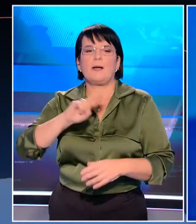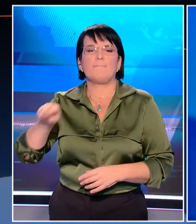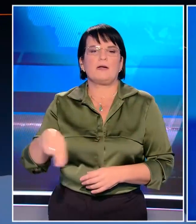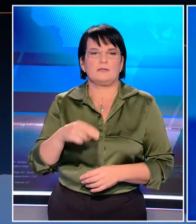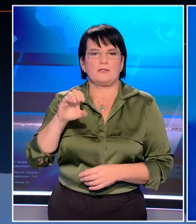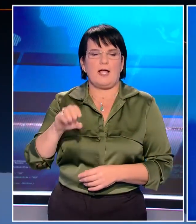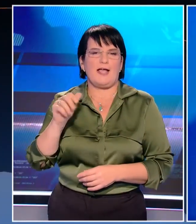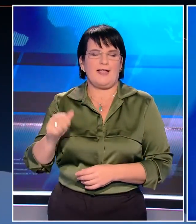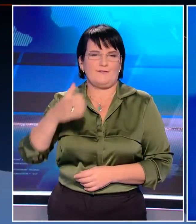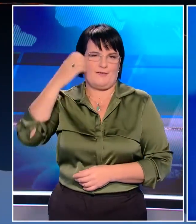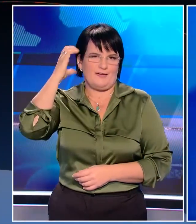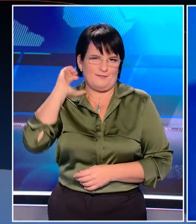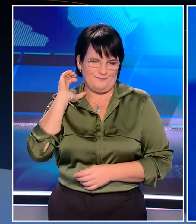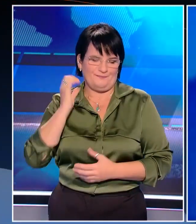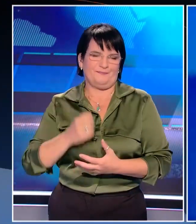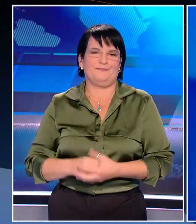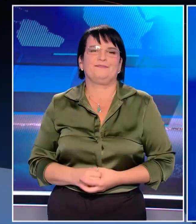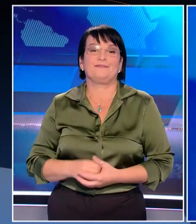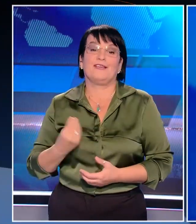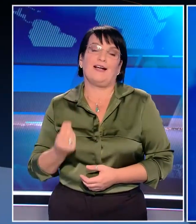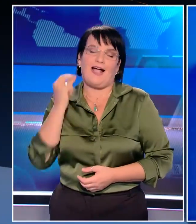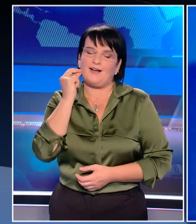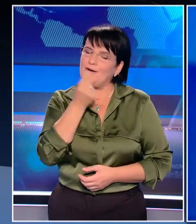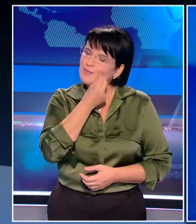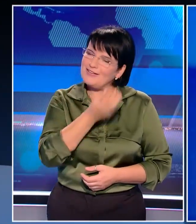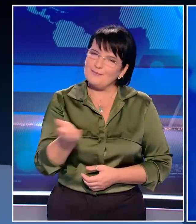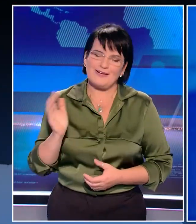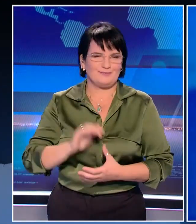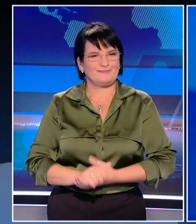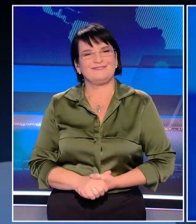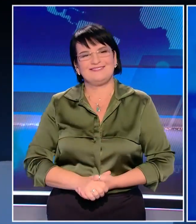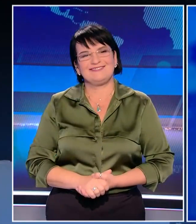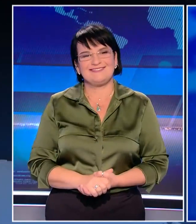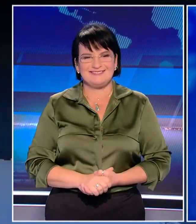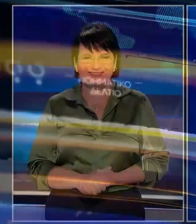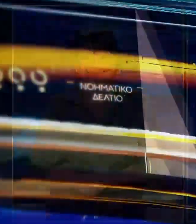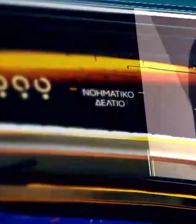δελτίο ειδήσεων του Open στις 7 παρατέταρτο με την Εύα Αντωνοπούλου. Καλό απόγευμα σε όλους.